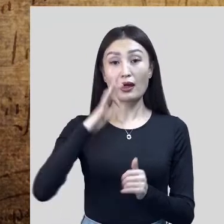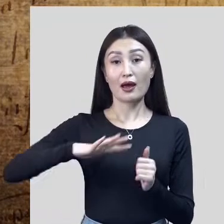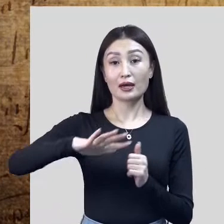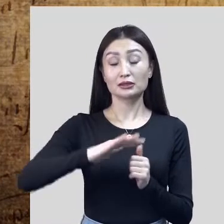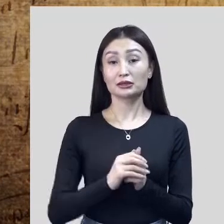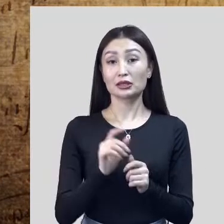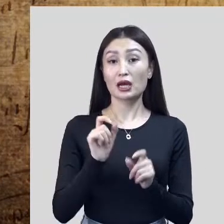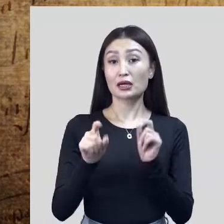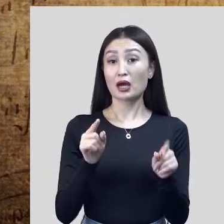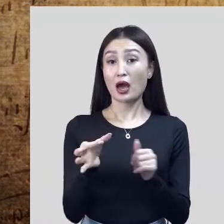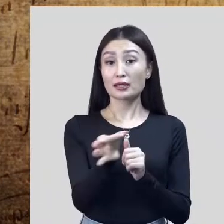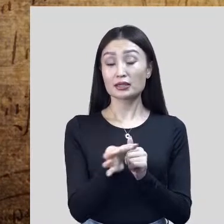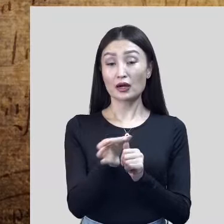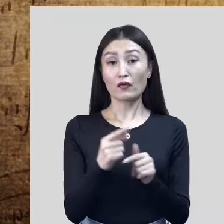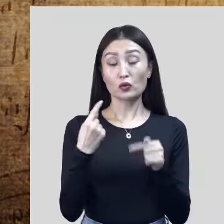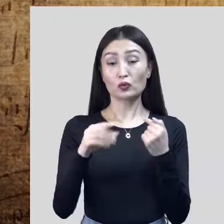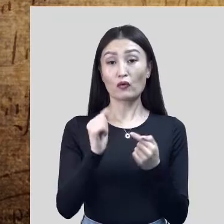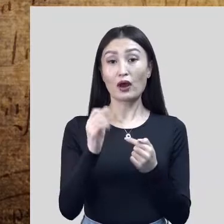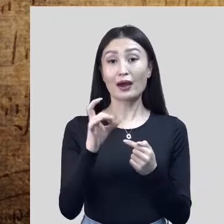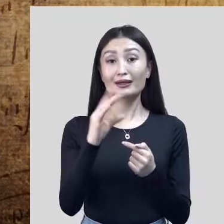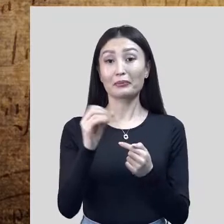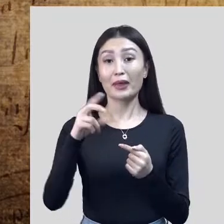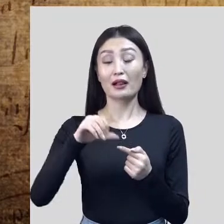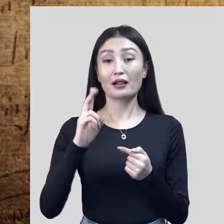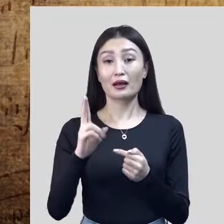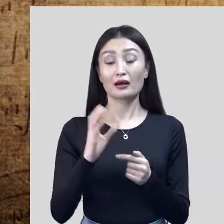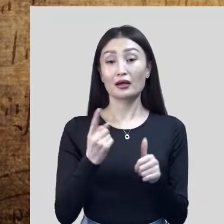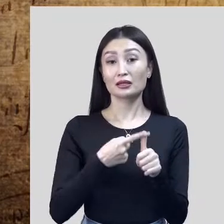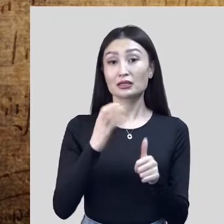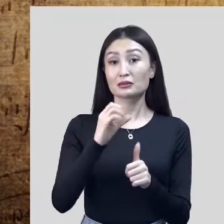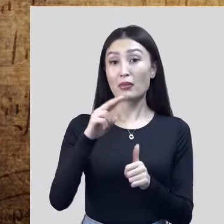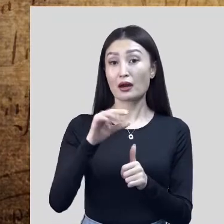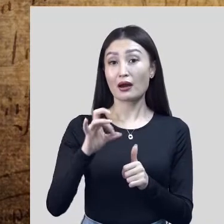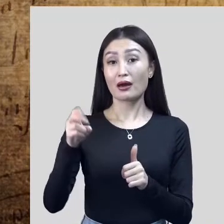побережья разбросаны острова другого архипелага, который называется Спарады.